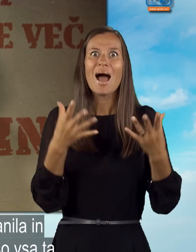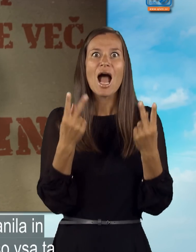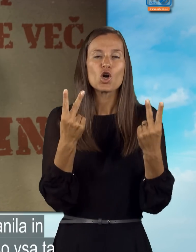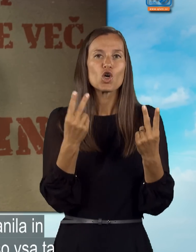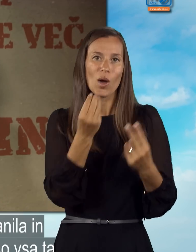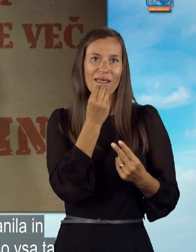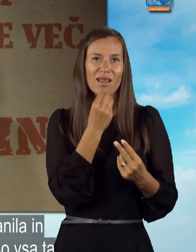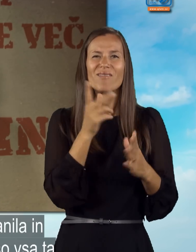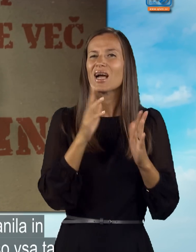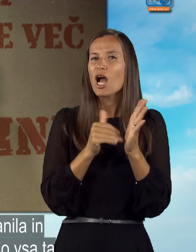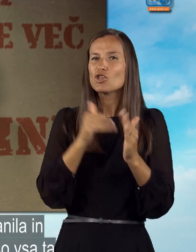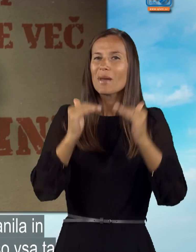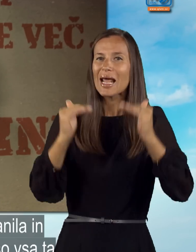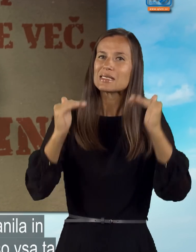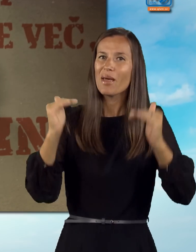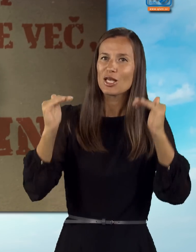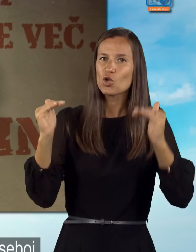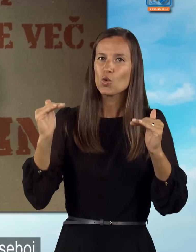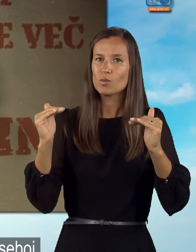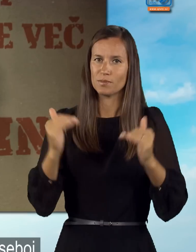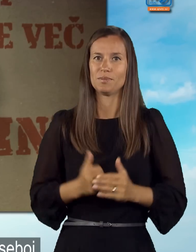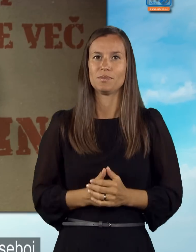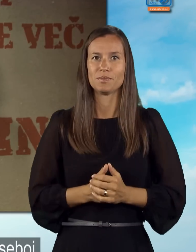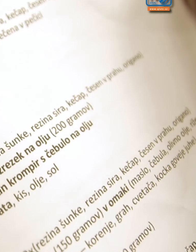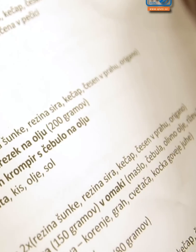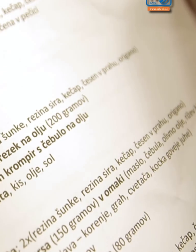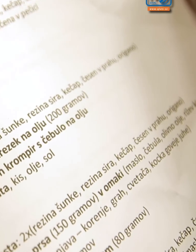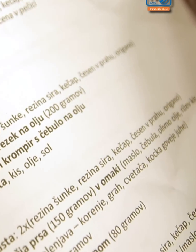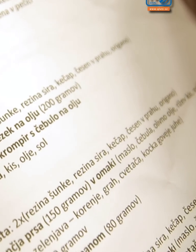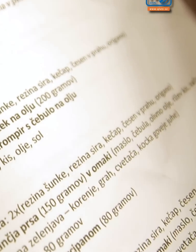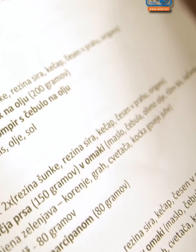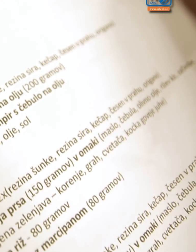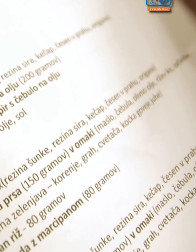makrohranila in v kakšnem razmerju so vsa ta makrohranila med seboj.